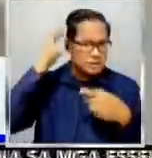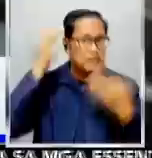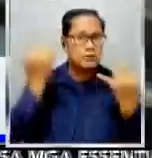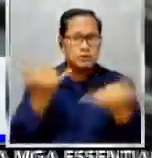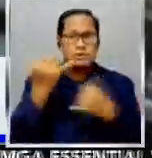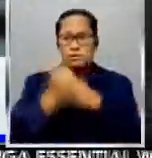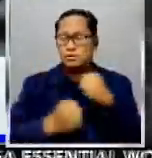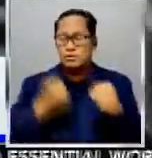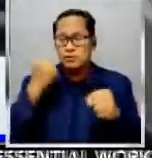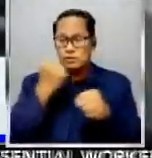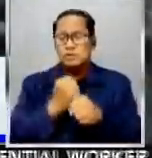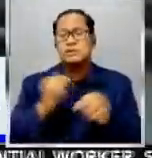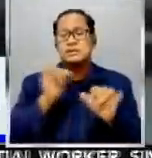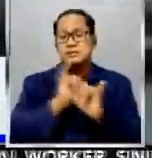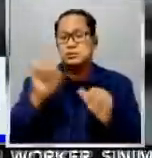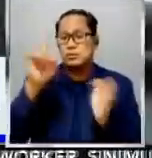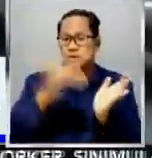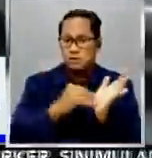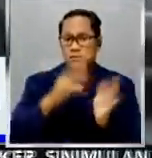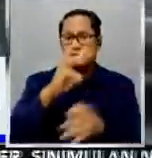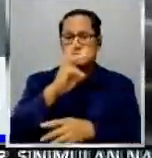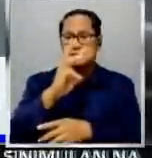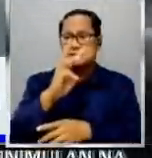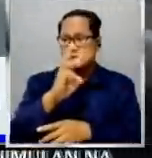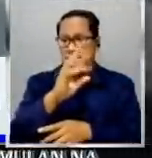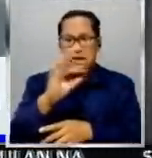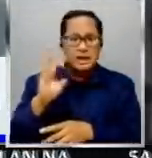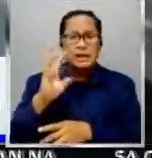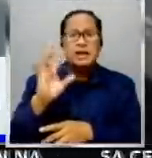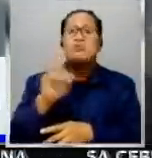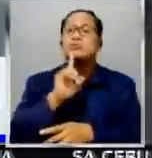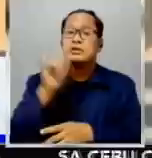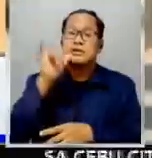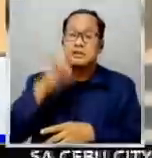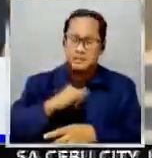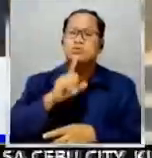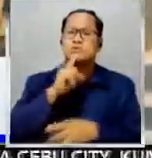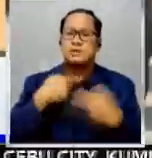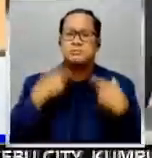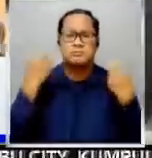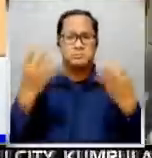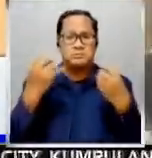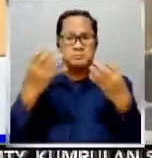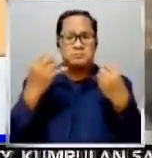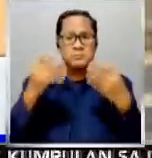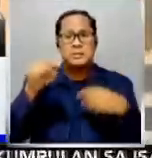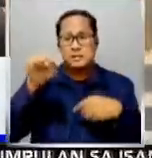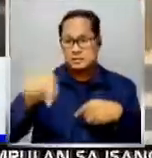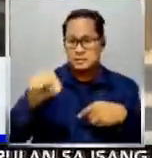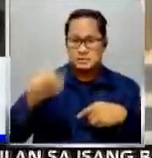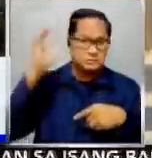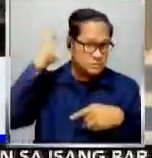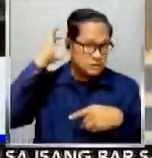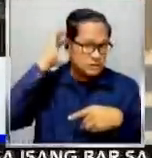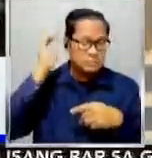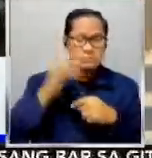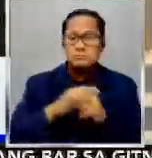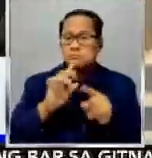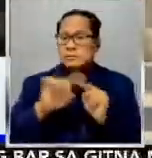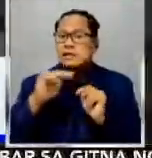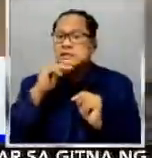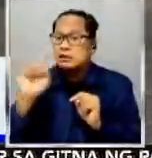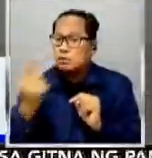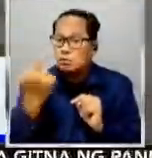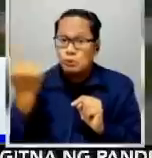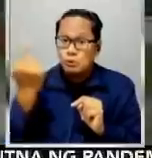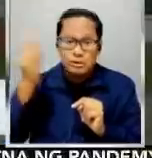ang 1,912 new cases kahapon na pinakamataas na itala sa Mindanao. Pero hindi lamang sa Mindanao dumadami ang mga